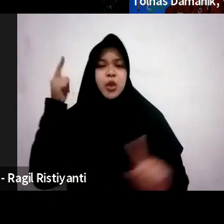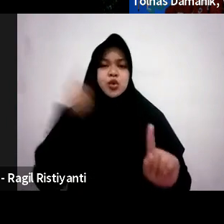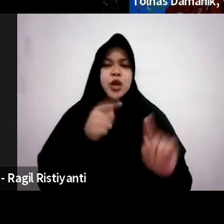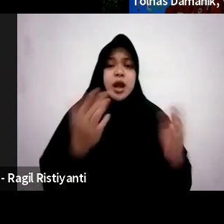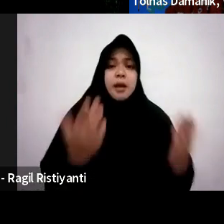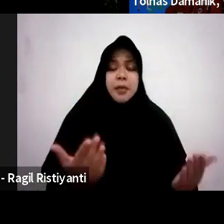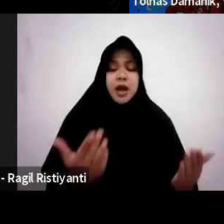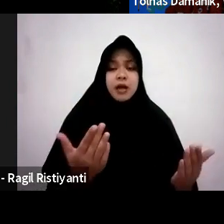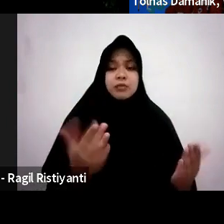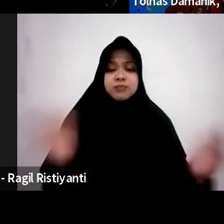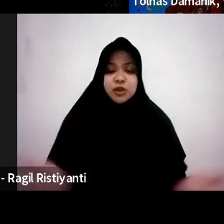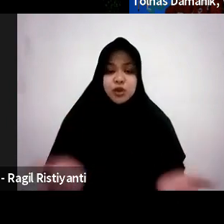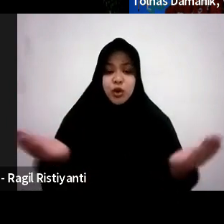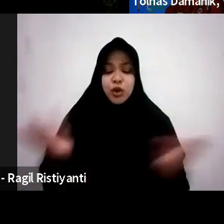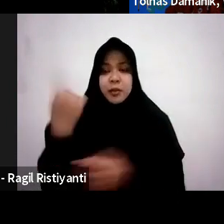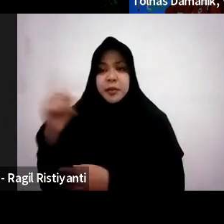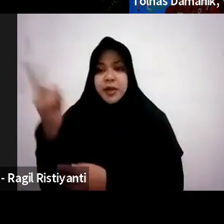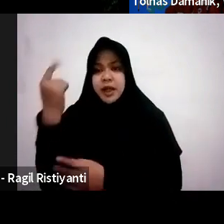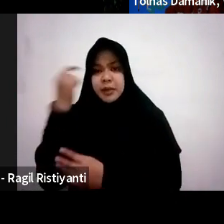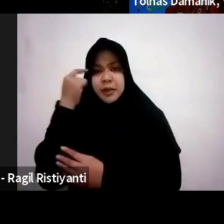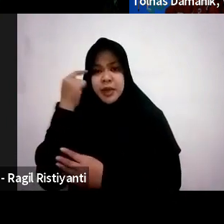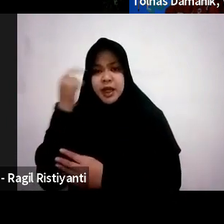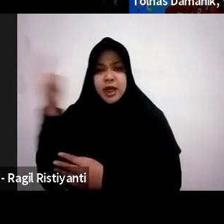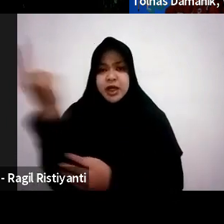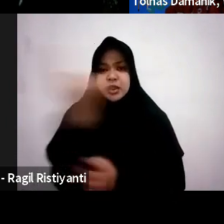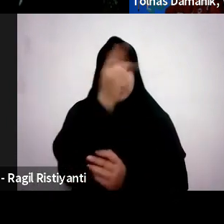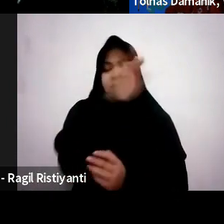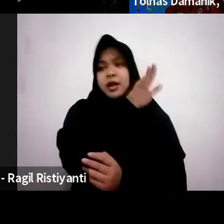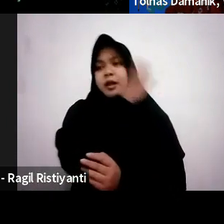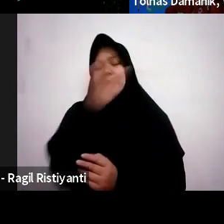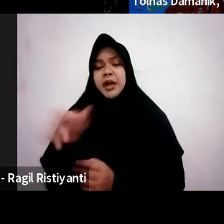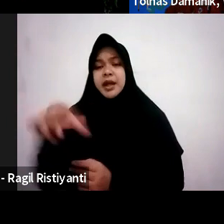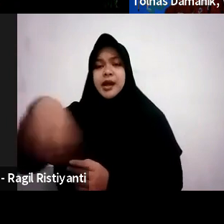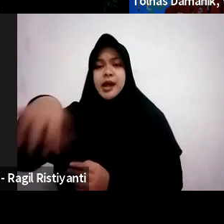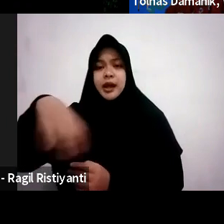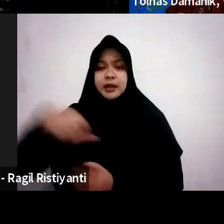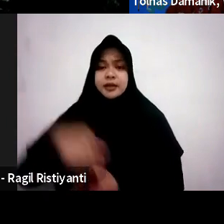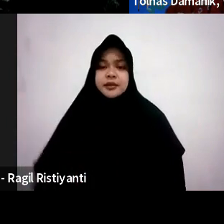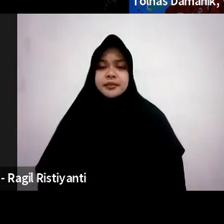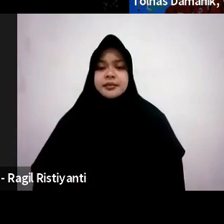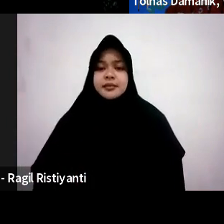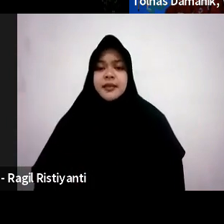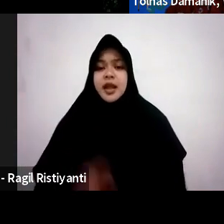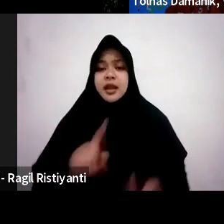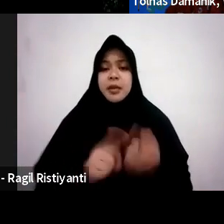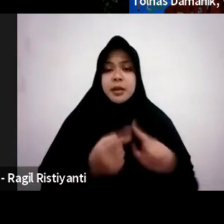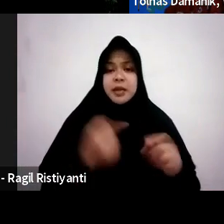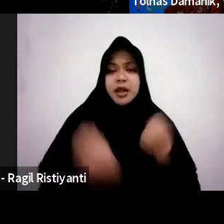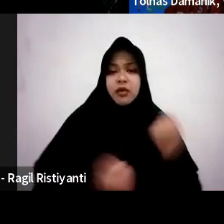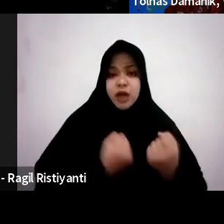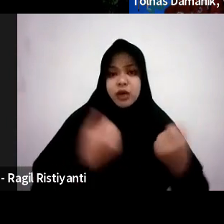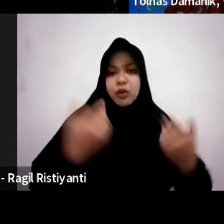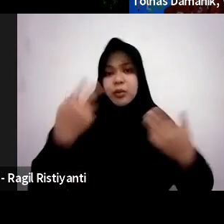mulai berfikir dari multinasional sampai ke daerah banget sampai sekarang bekerja Ini masih ada ini teman-teman aktivis Nanti bisa lihat bahwa ada peluang